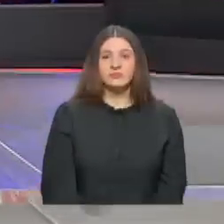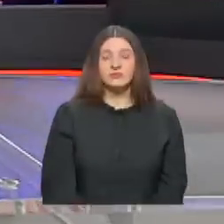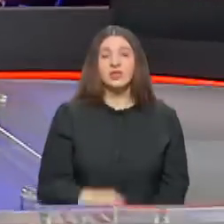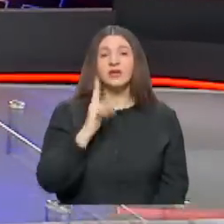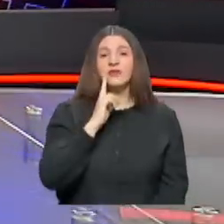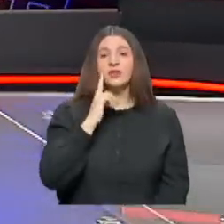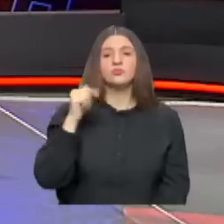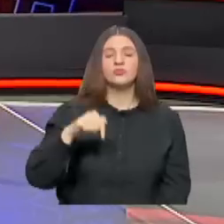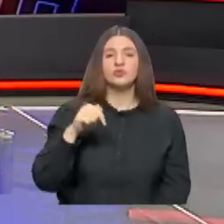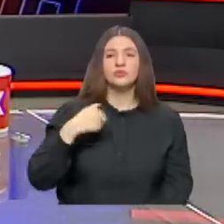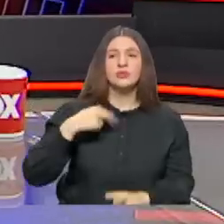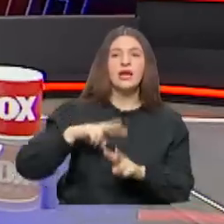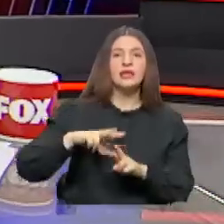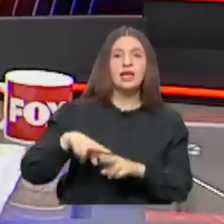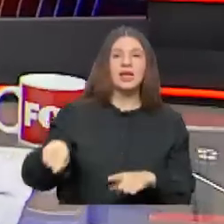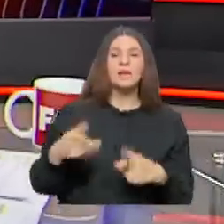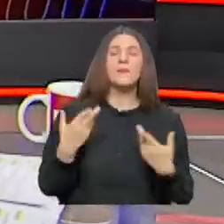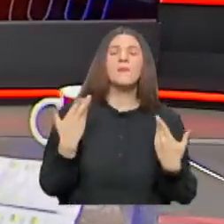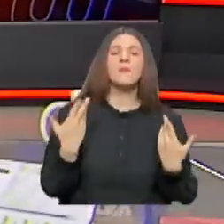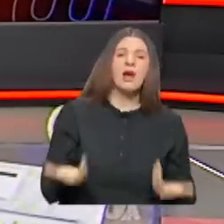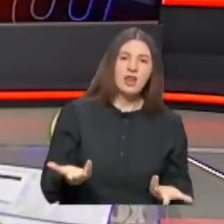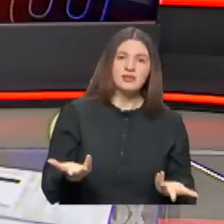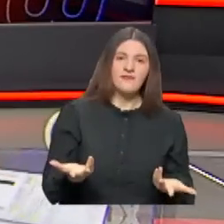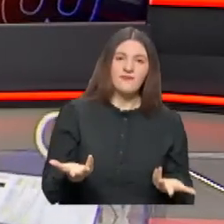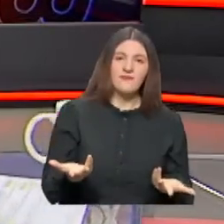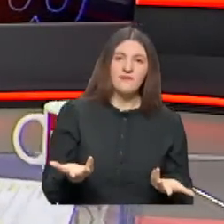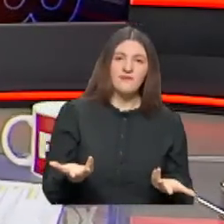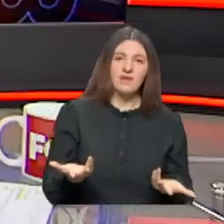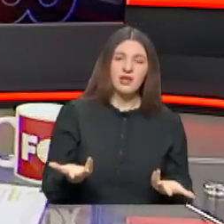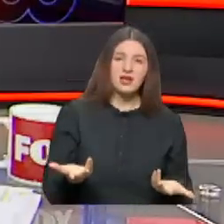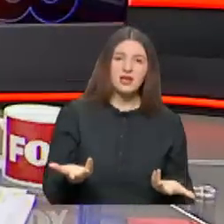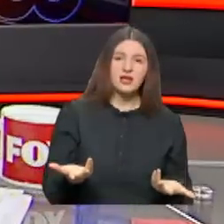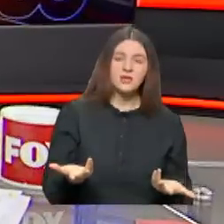Efendim bugün etiketimiz maalesef.